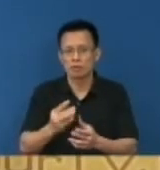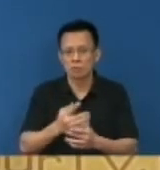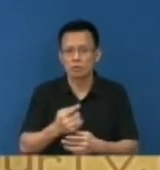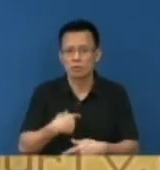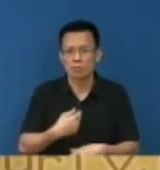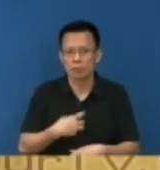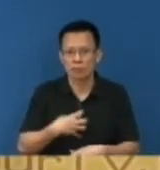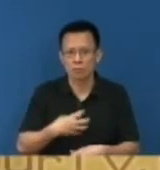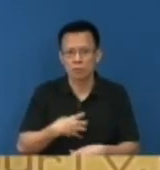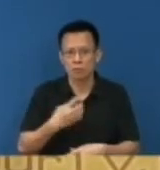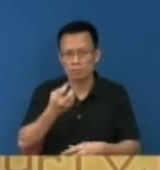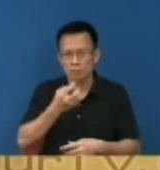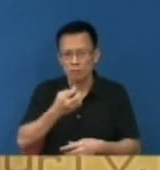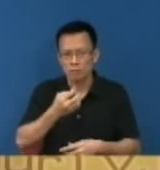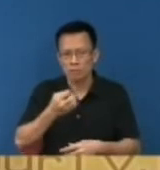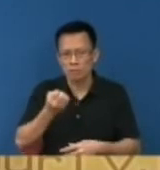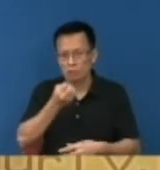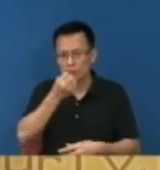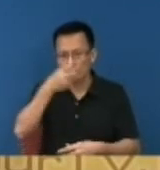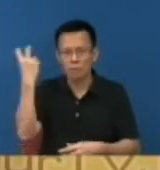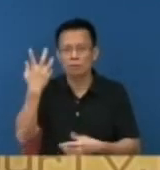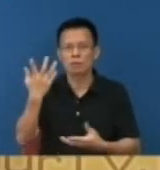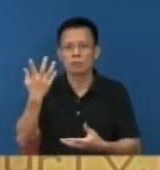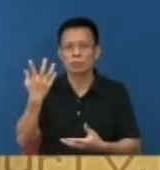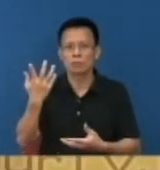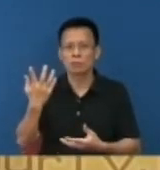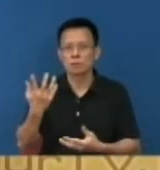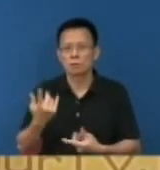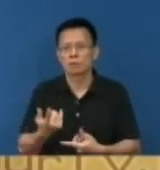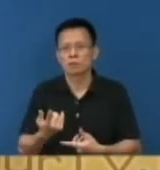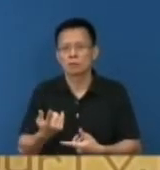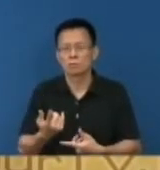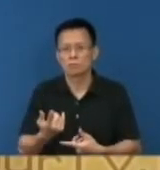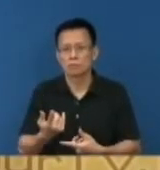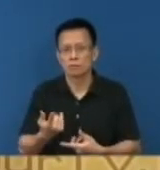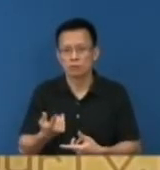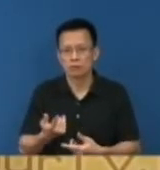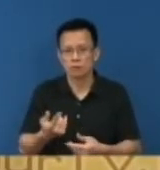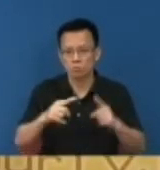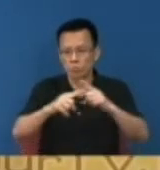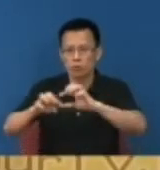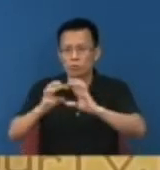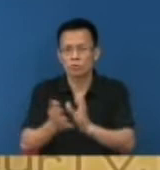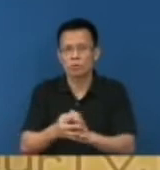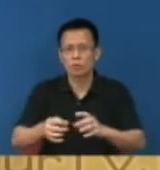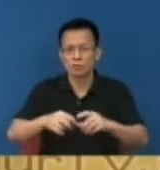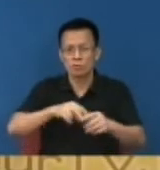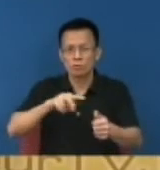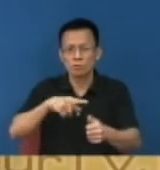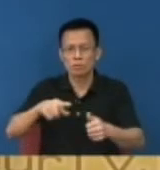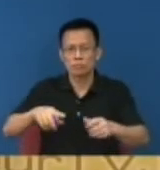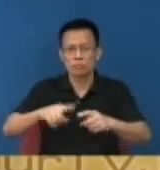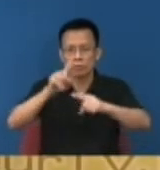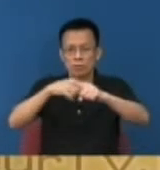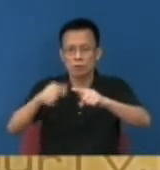詬異嘅就係、民主黨通常都講要顧全大局。咁我曾經